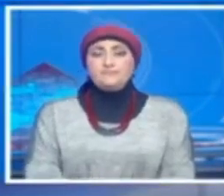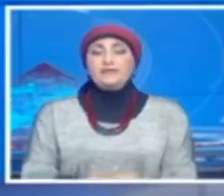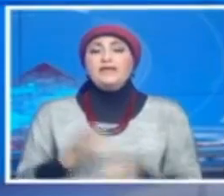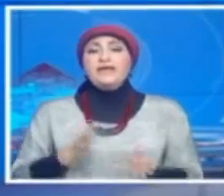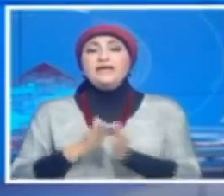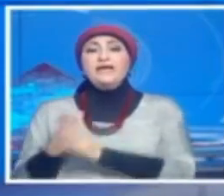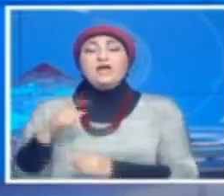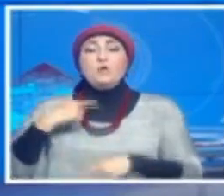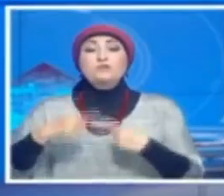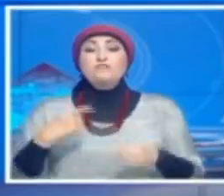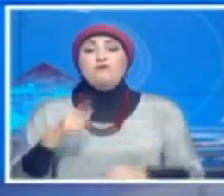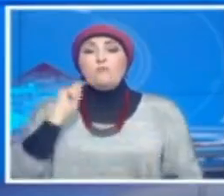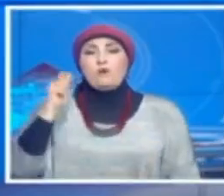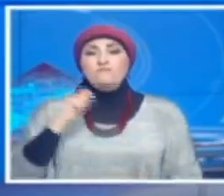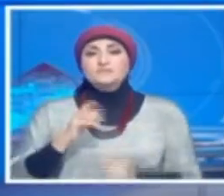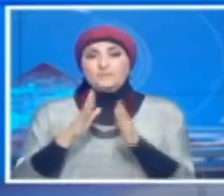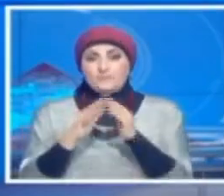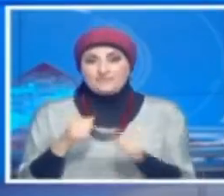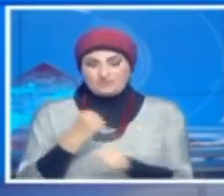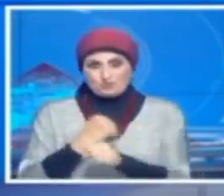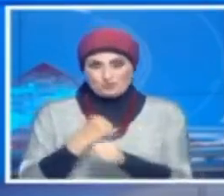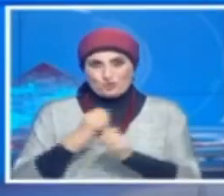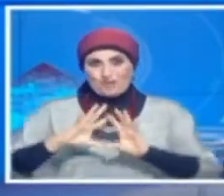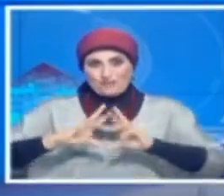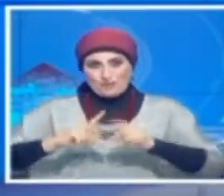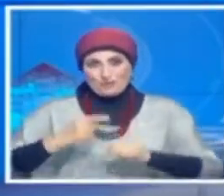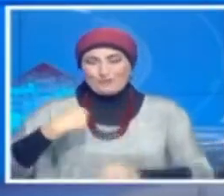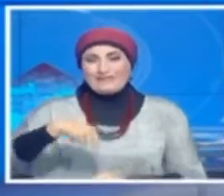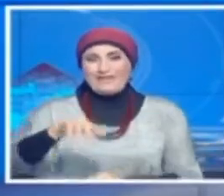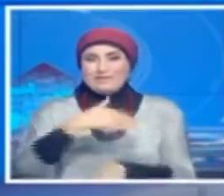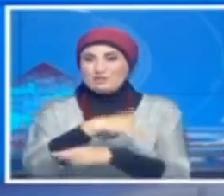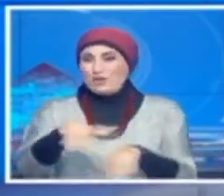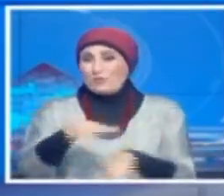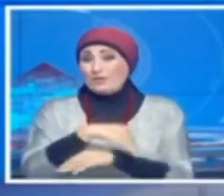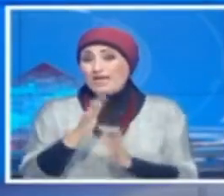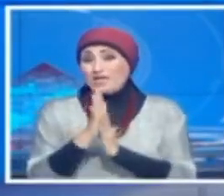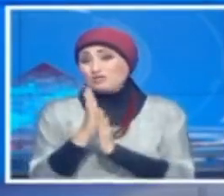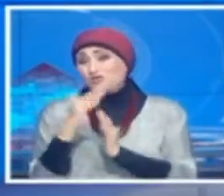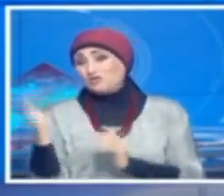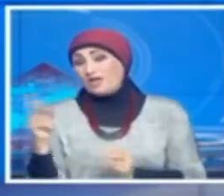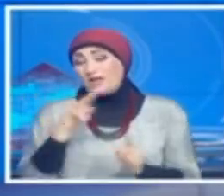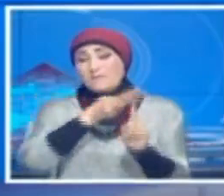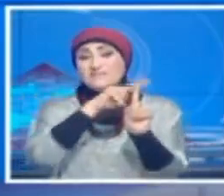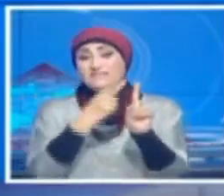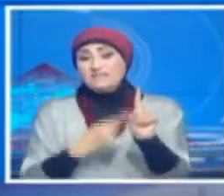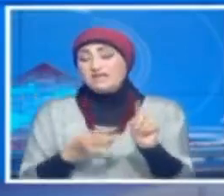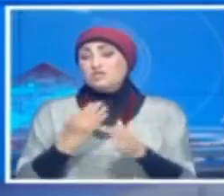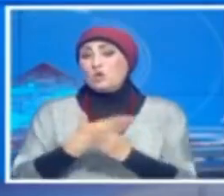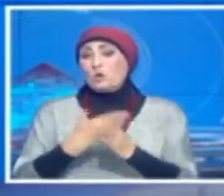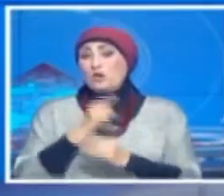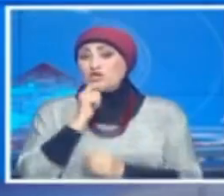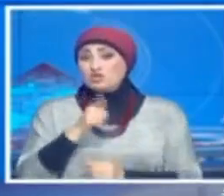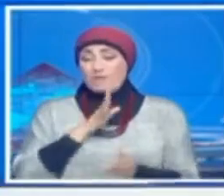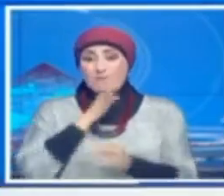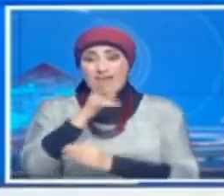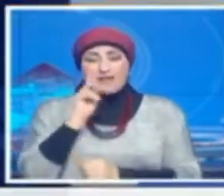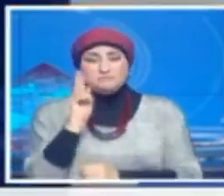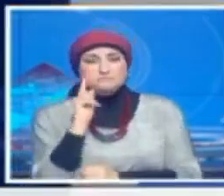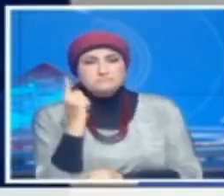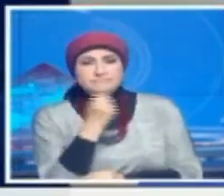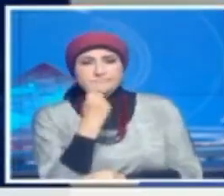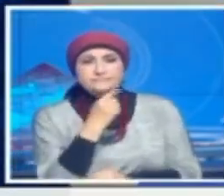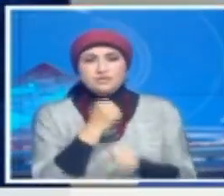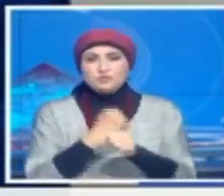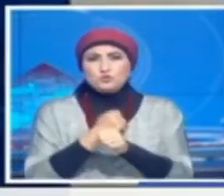هذا وتفقد محافظ القاهرة أعمال التطوير الجارية بشوارع حي شرق مدينة نصر، وشملت الجولة